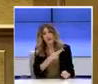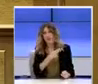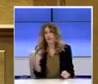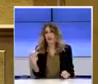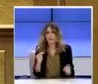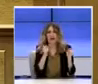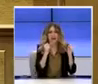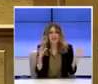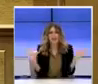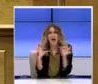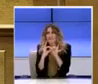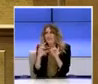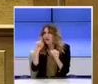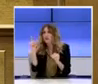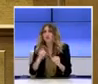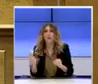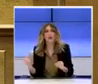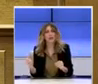εγώ.